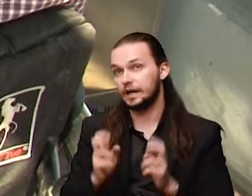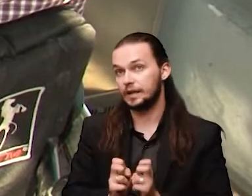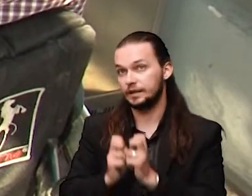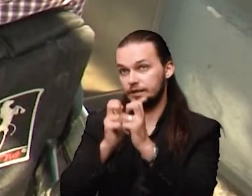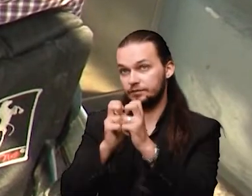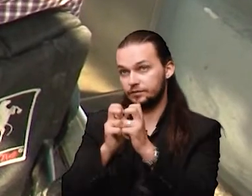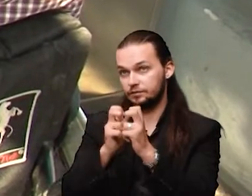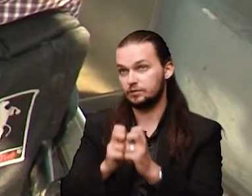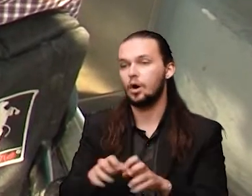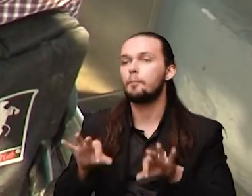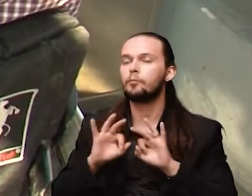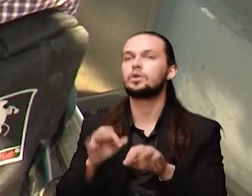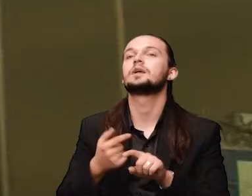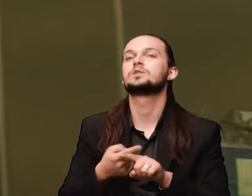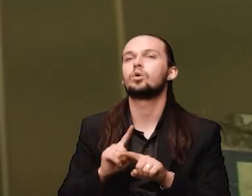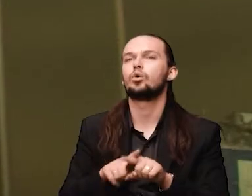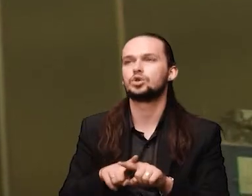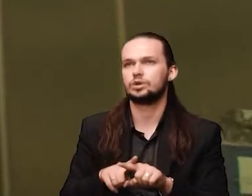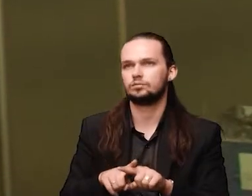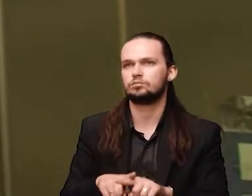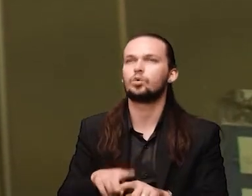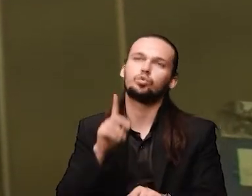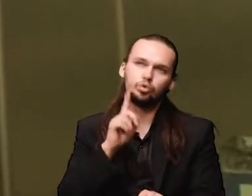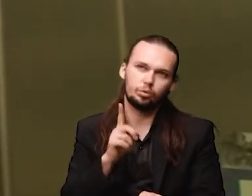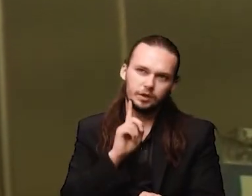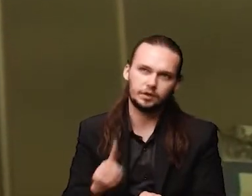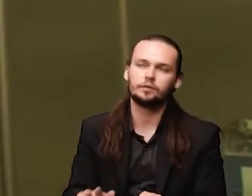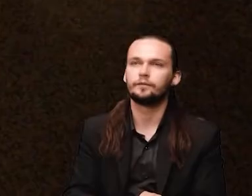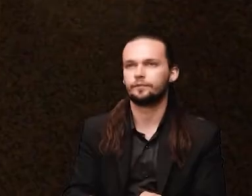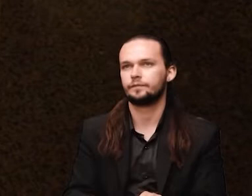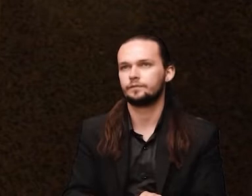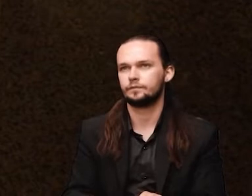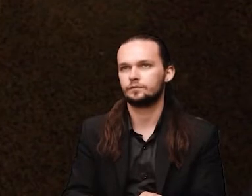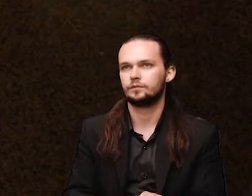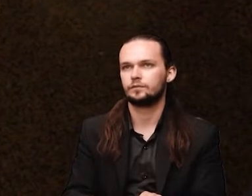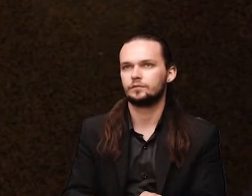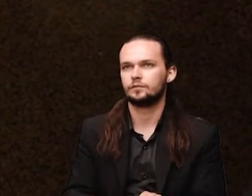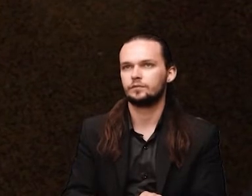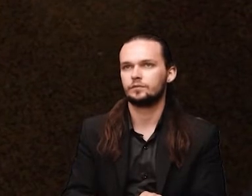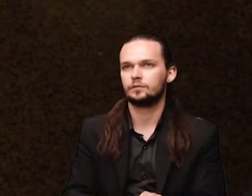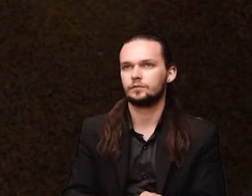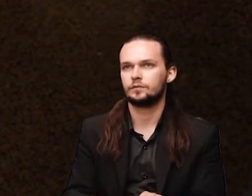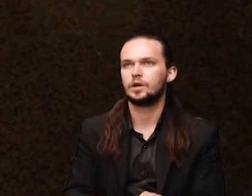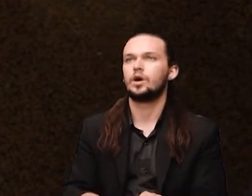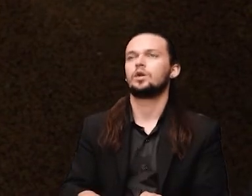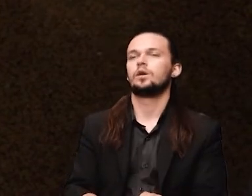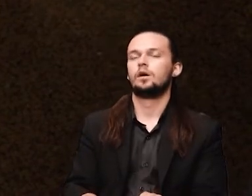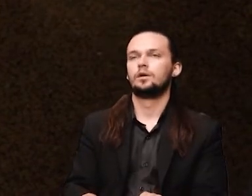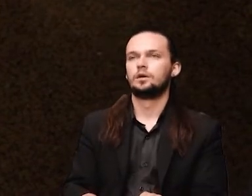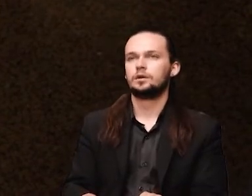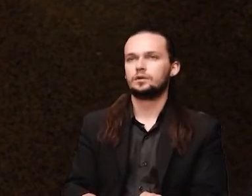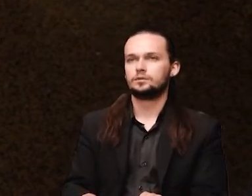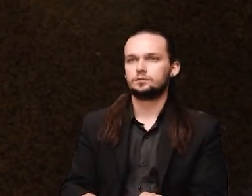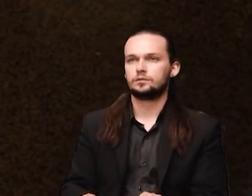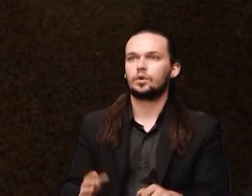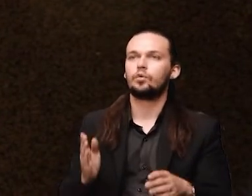Подъезд к нему оказался достаточно комфортным, а асфальтовое покрытие ровным, так что Олегу не составило труда спуститься вниз и доехать до